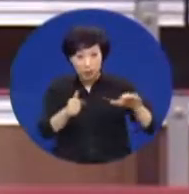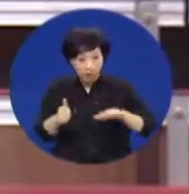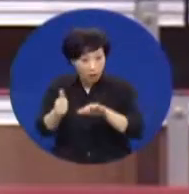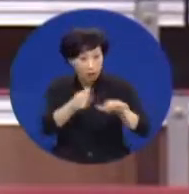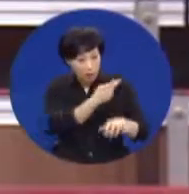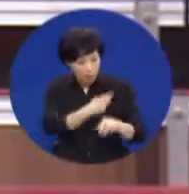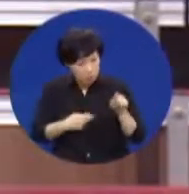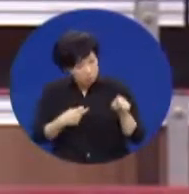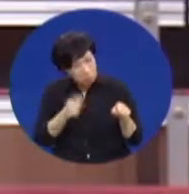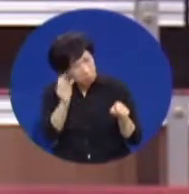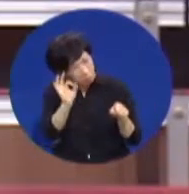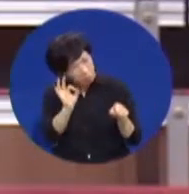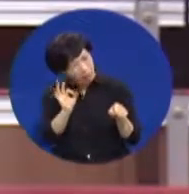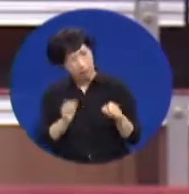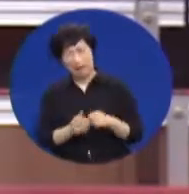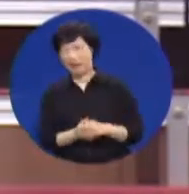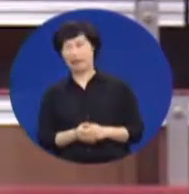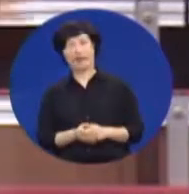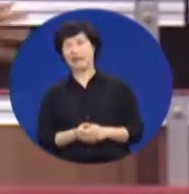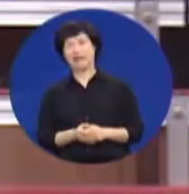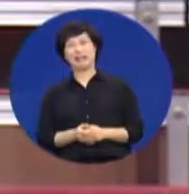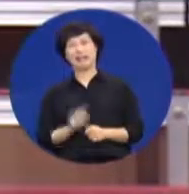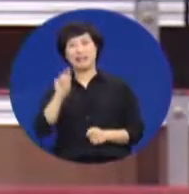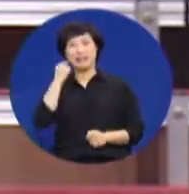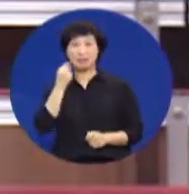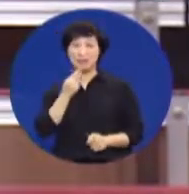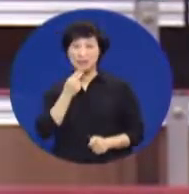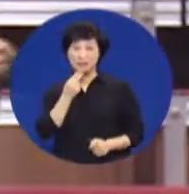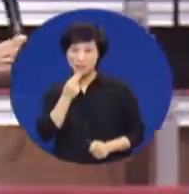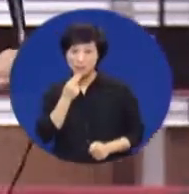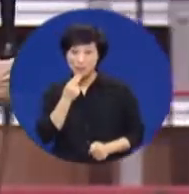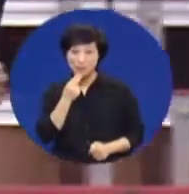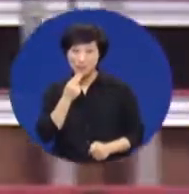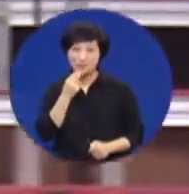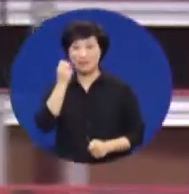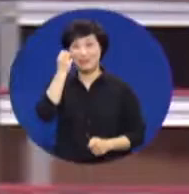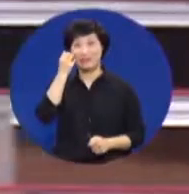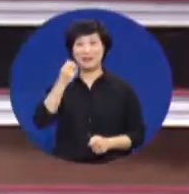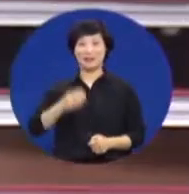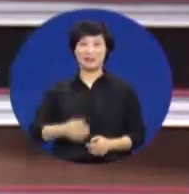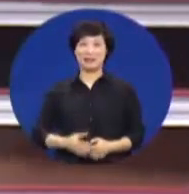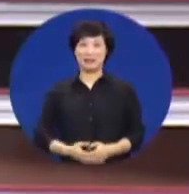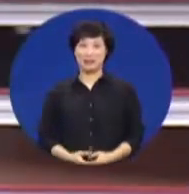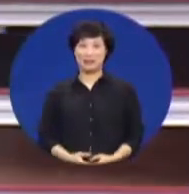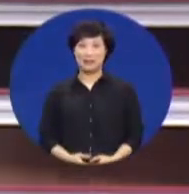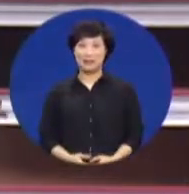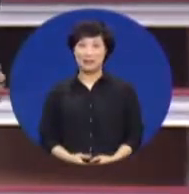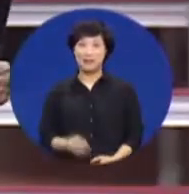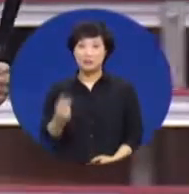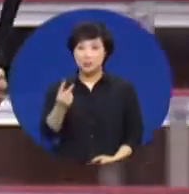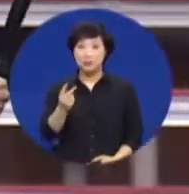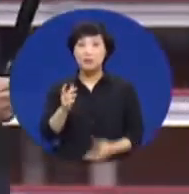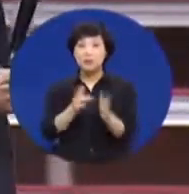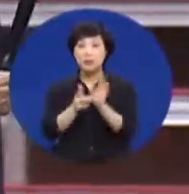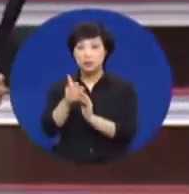이 보통 문제가 아니야. 보통 문제가 아닙니다. 보통 문제가 아니야. 그리고 그가